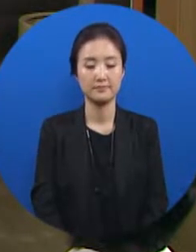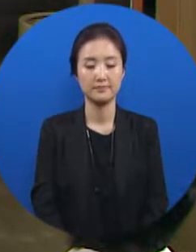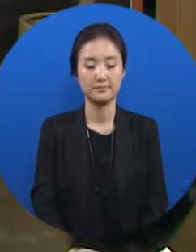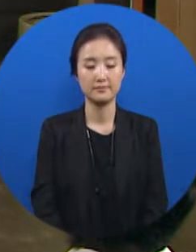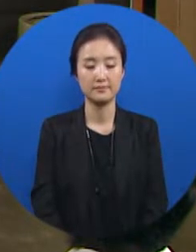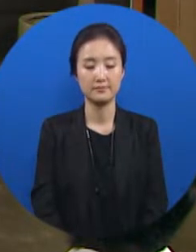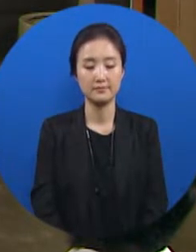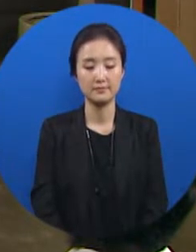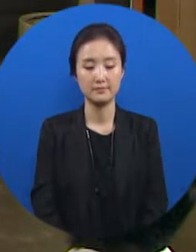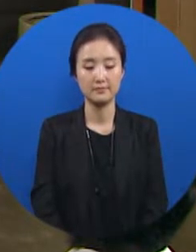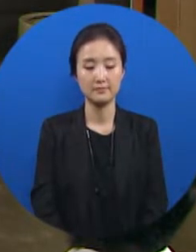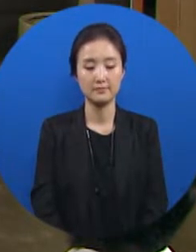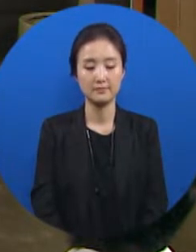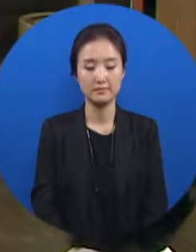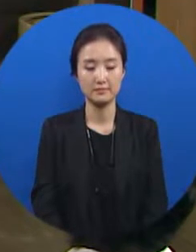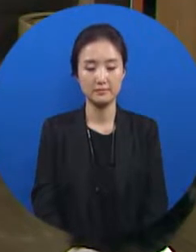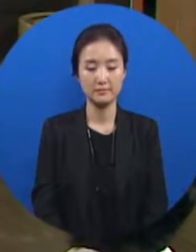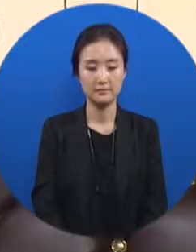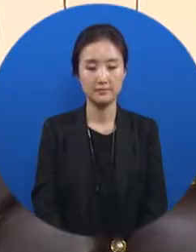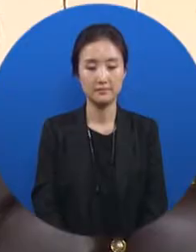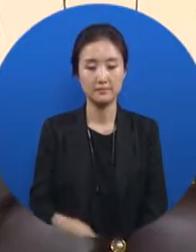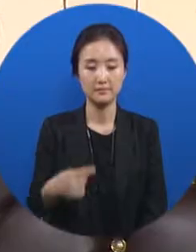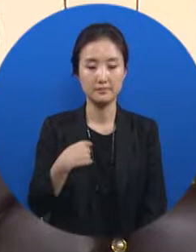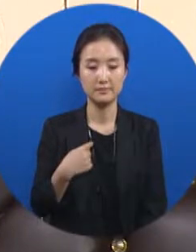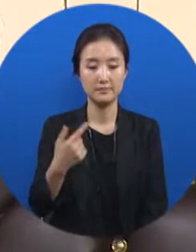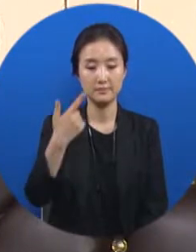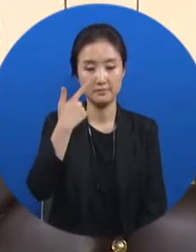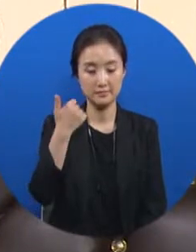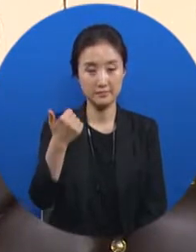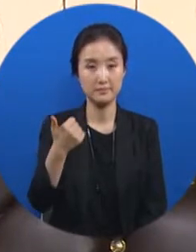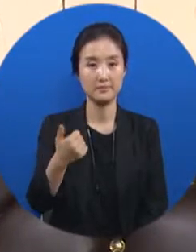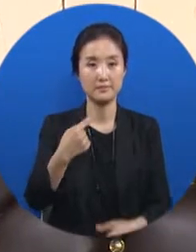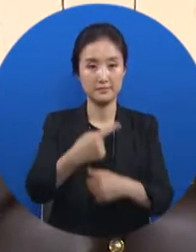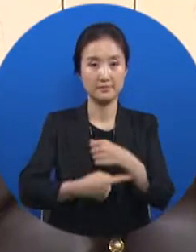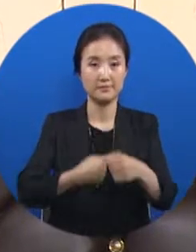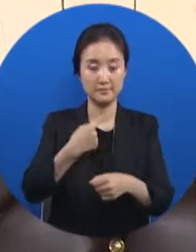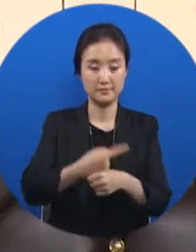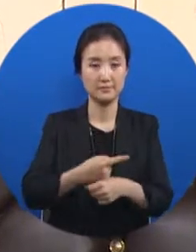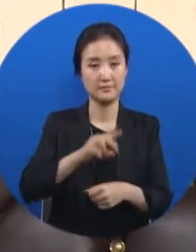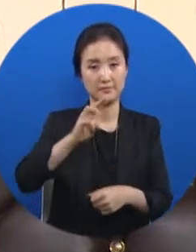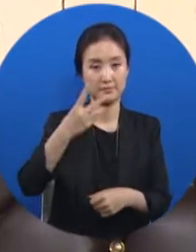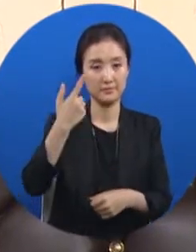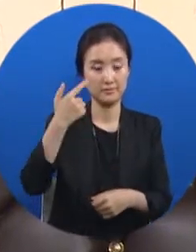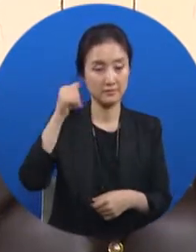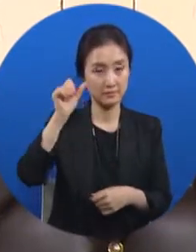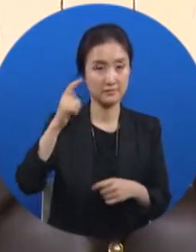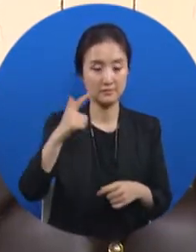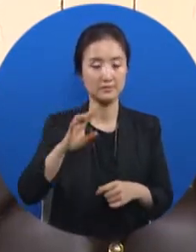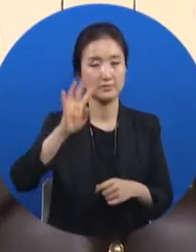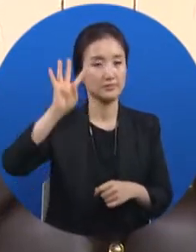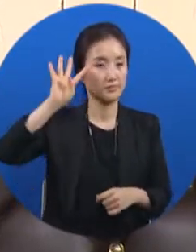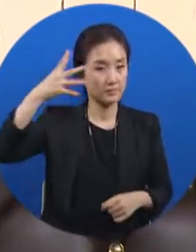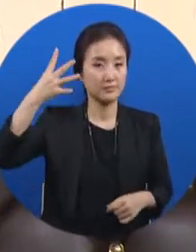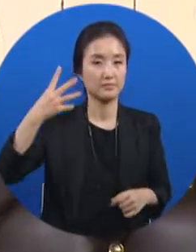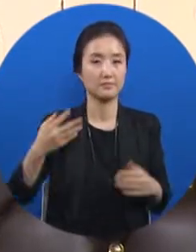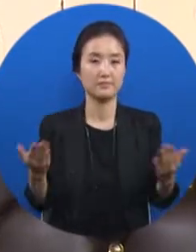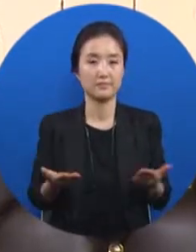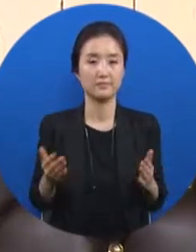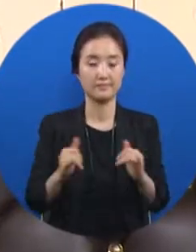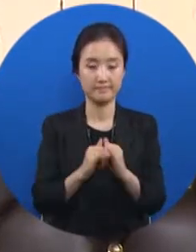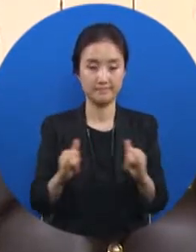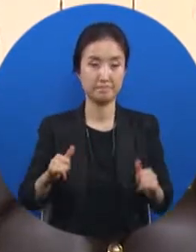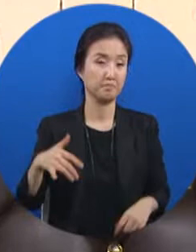저희 아버지는 1년 365일 중에 400일을 일하시는 분이에요. 네. 어떤 분이신지 알겠죠?